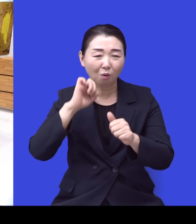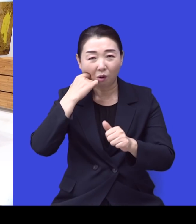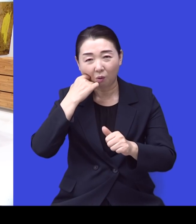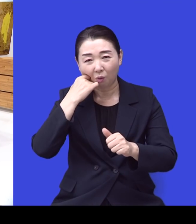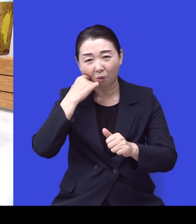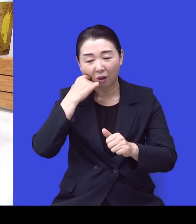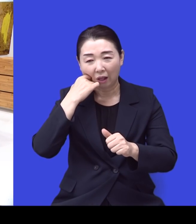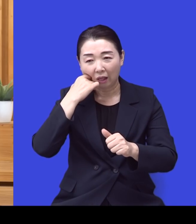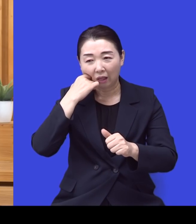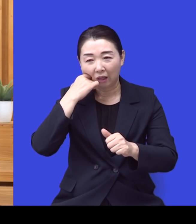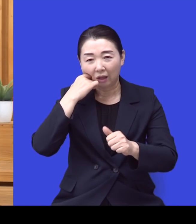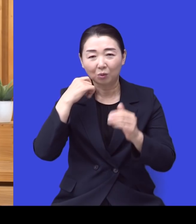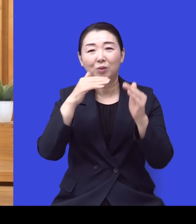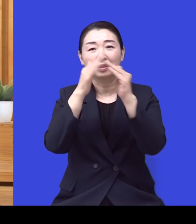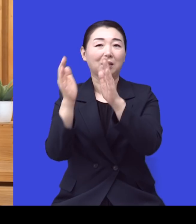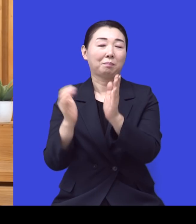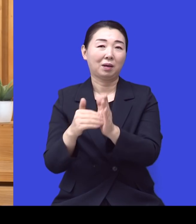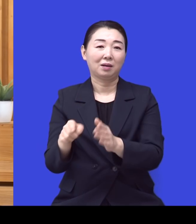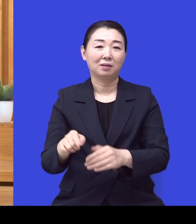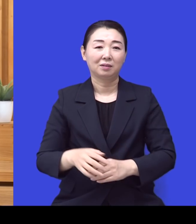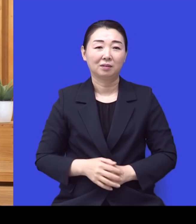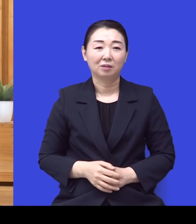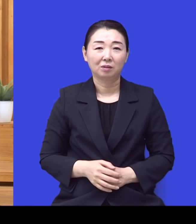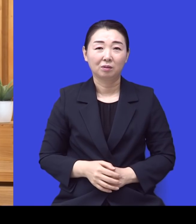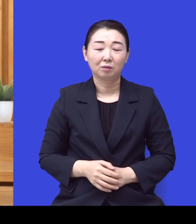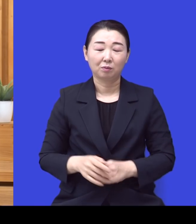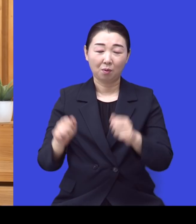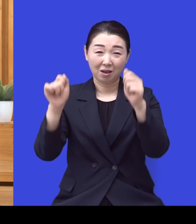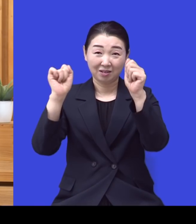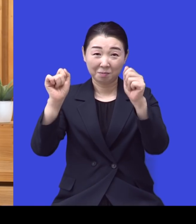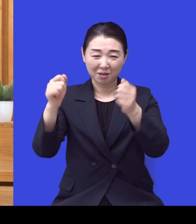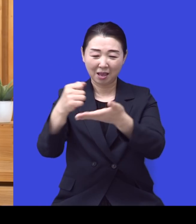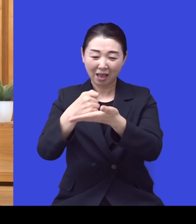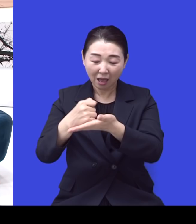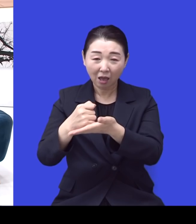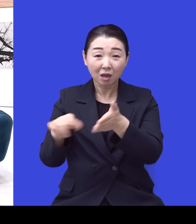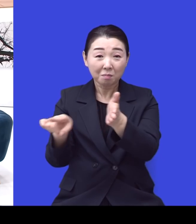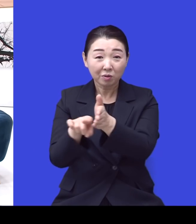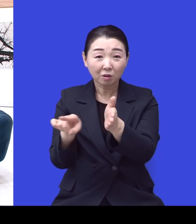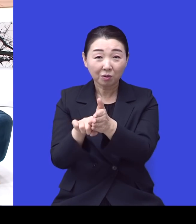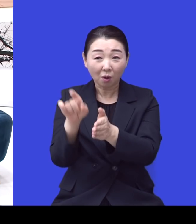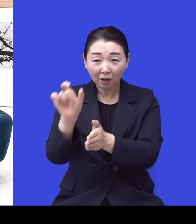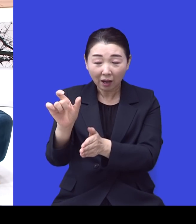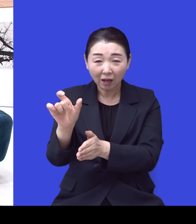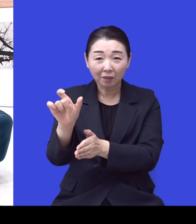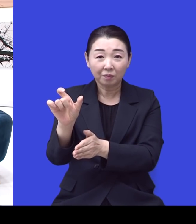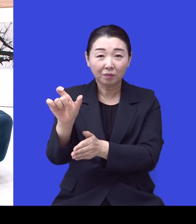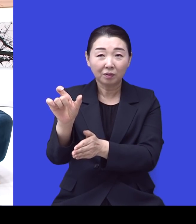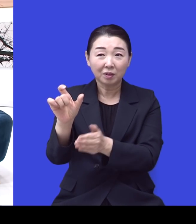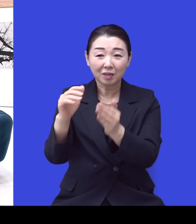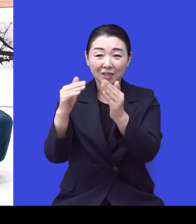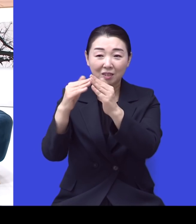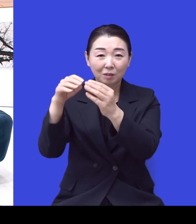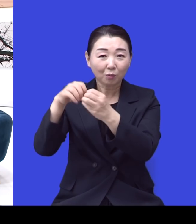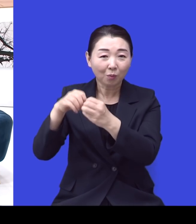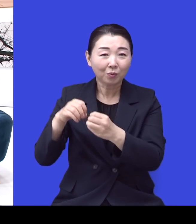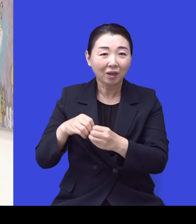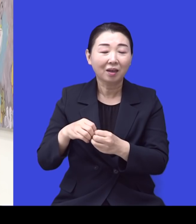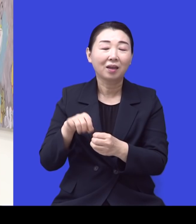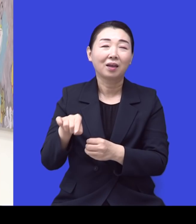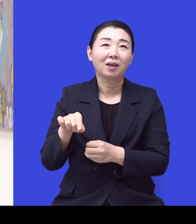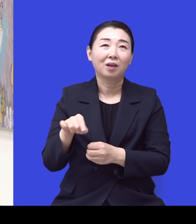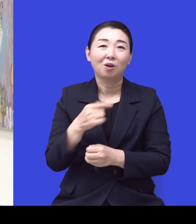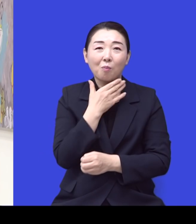예. 이사하셨고 어떻게 이렇게 샤머니즘이 강한 집안에 예, 예. 복음에 예. 이 복음이 새어 들어갈 수 있었을까요?